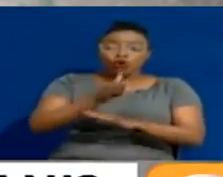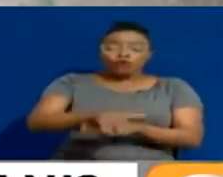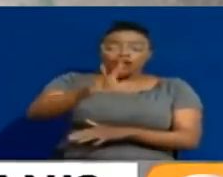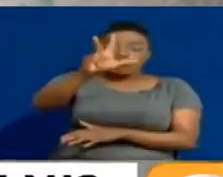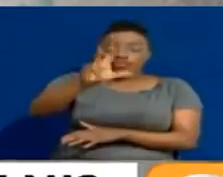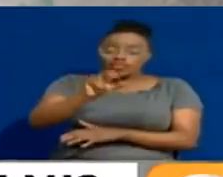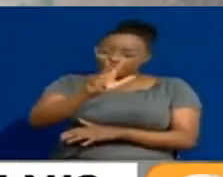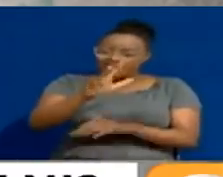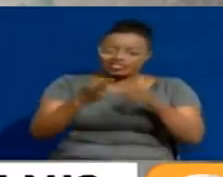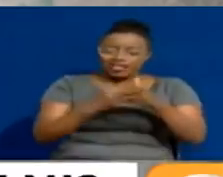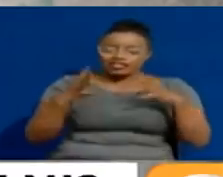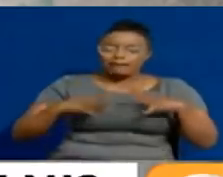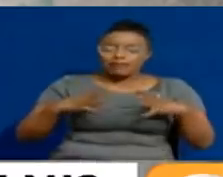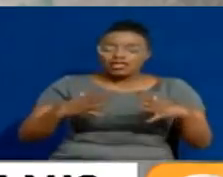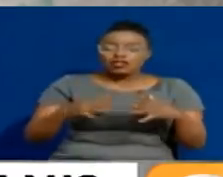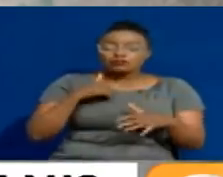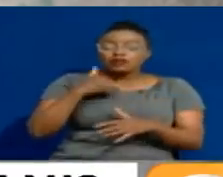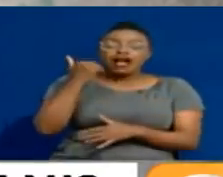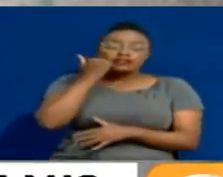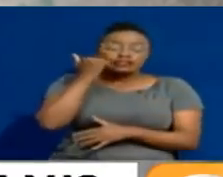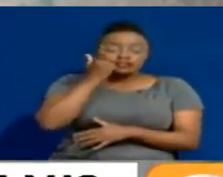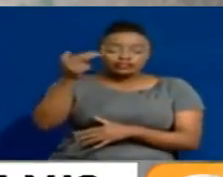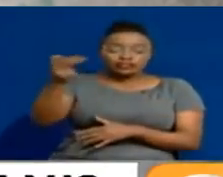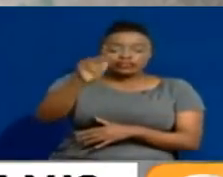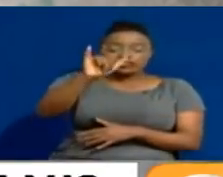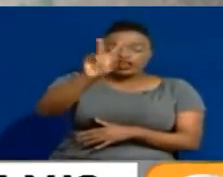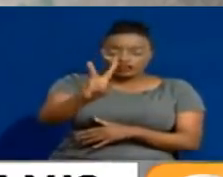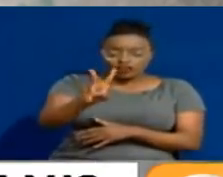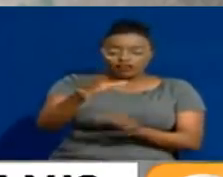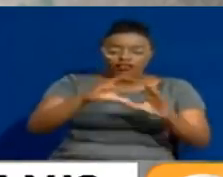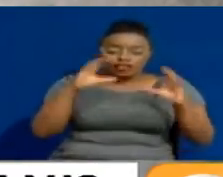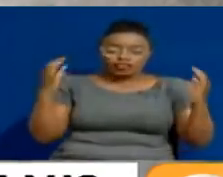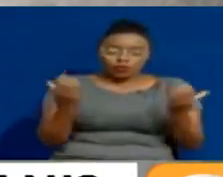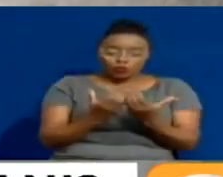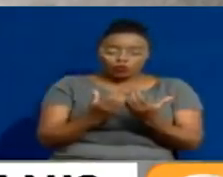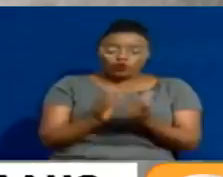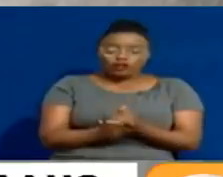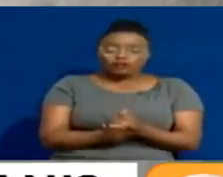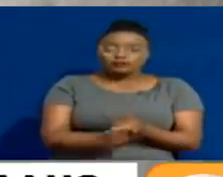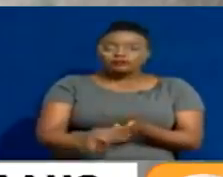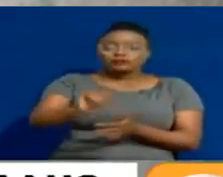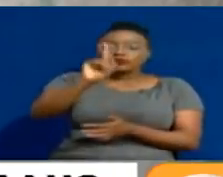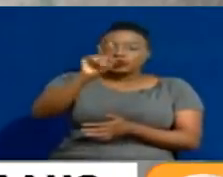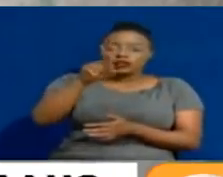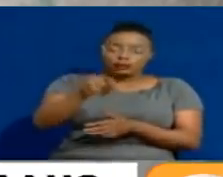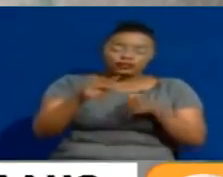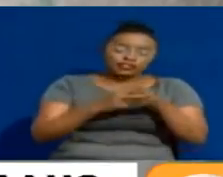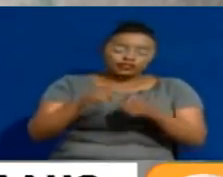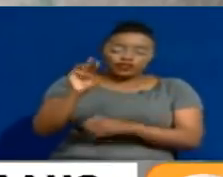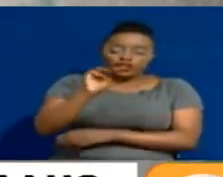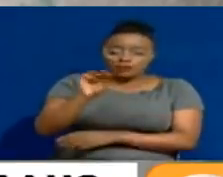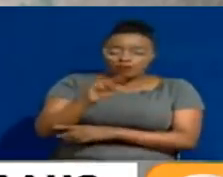milioni 38 wangali wanaishi na virusi vya HIV duniani. Watu milioni